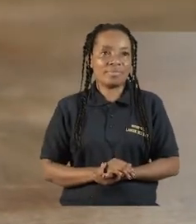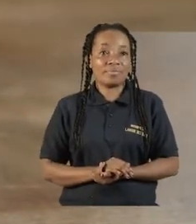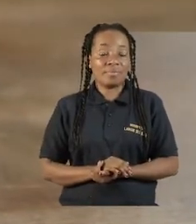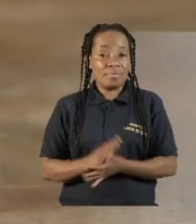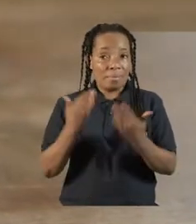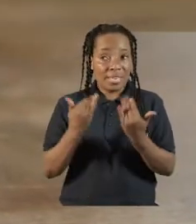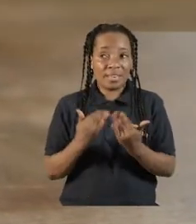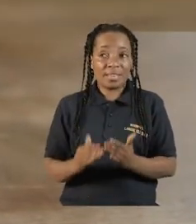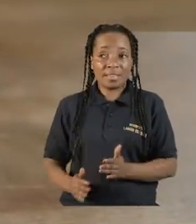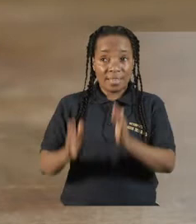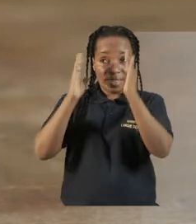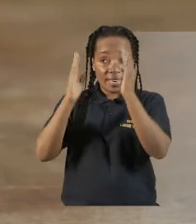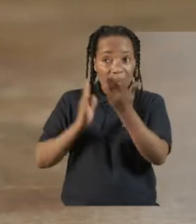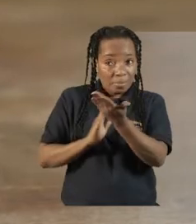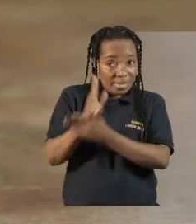allons tenir